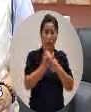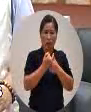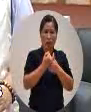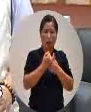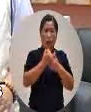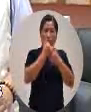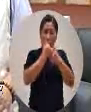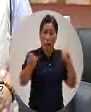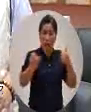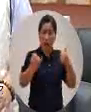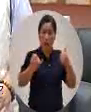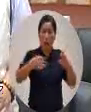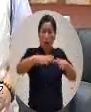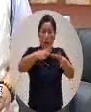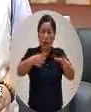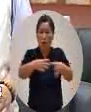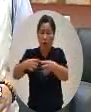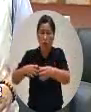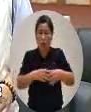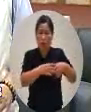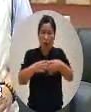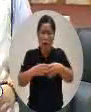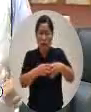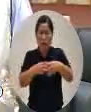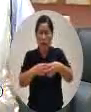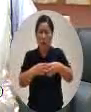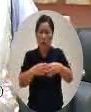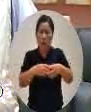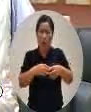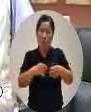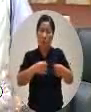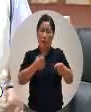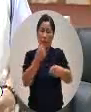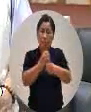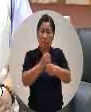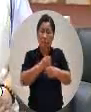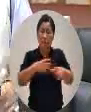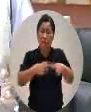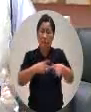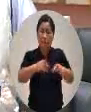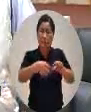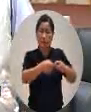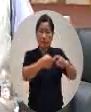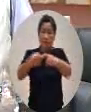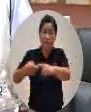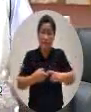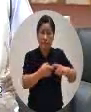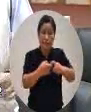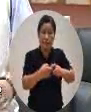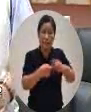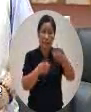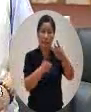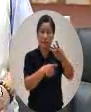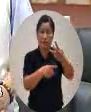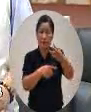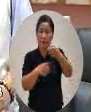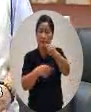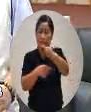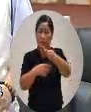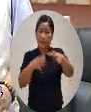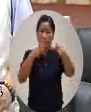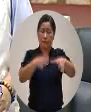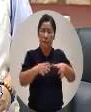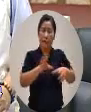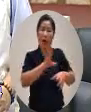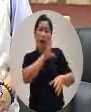來做一些事項聯合大家這樣做三、五的就做會開一間K